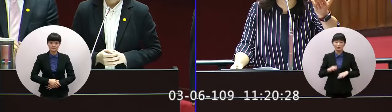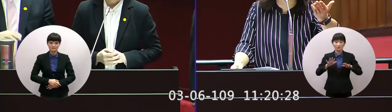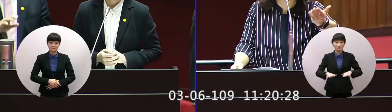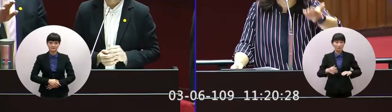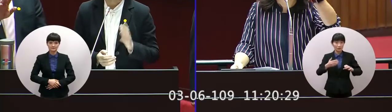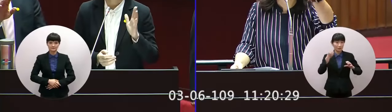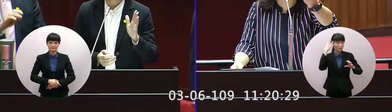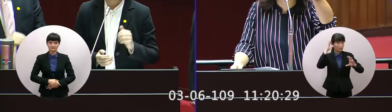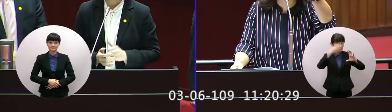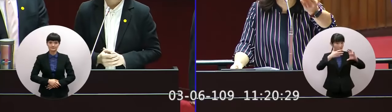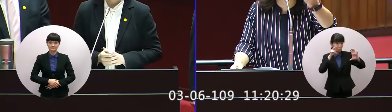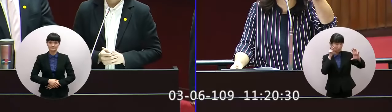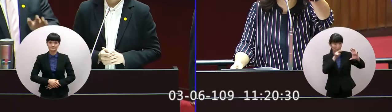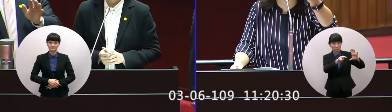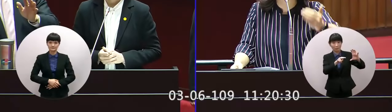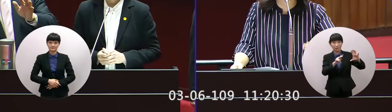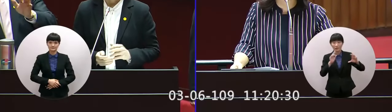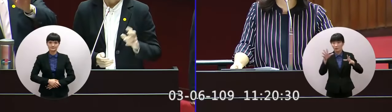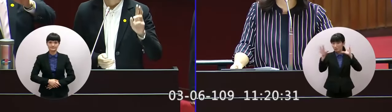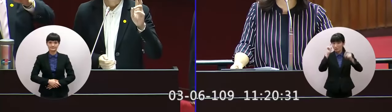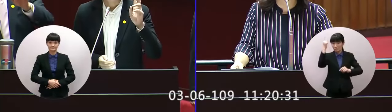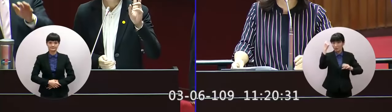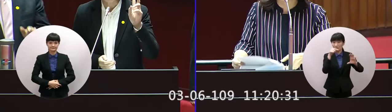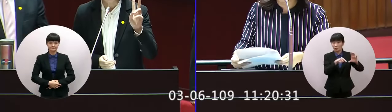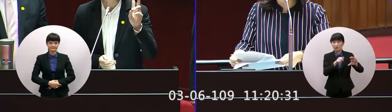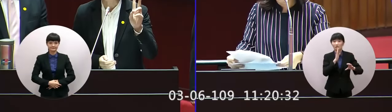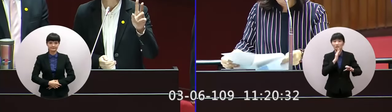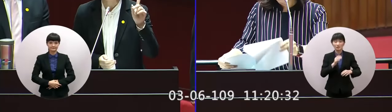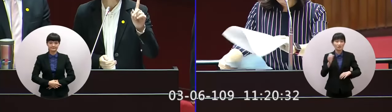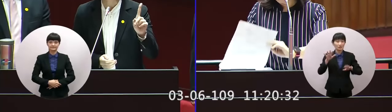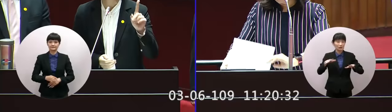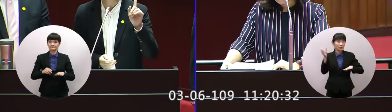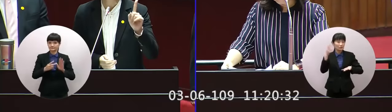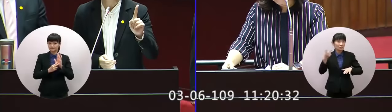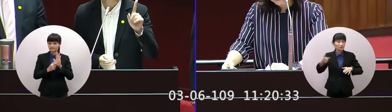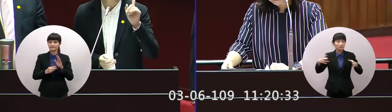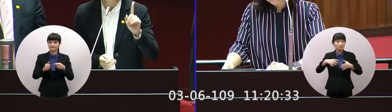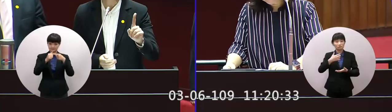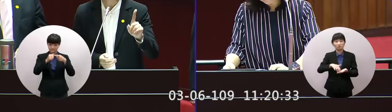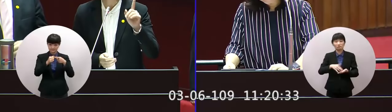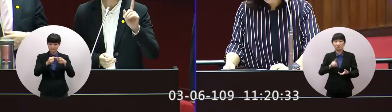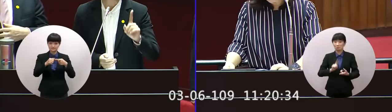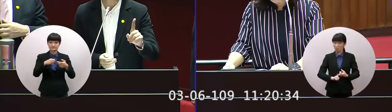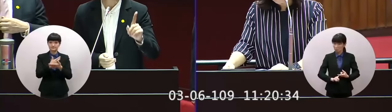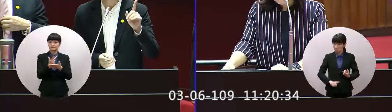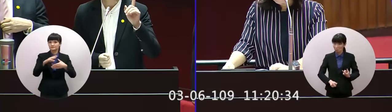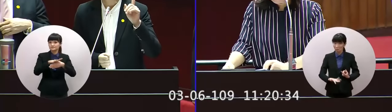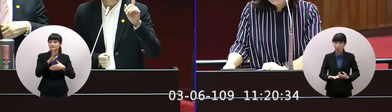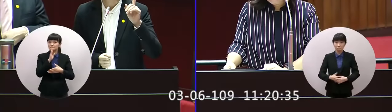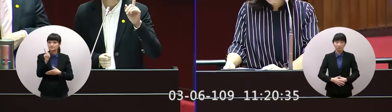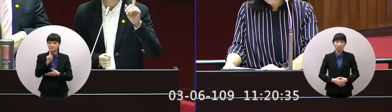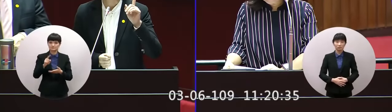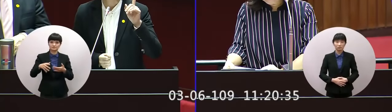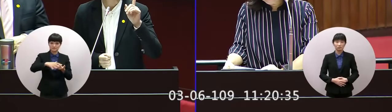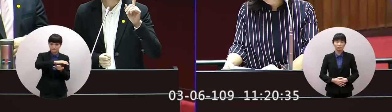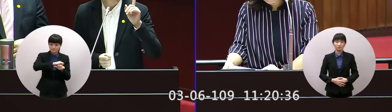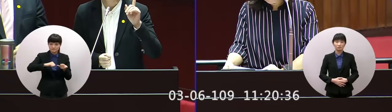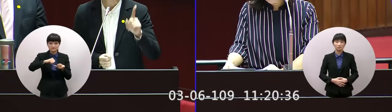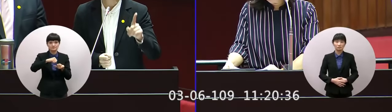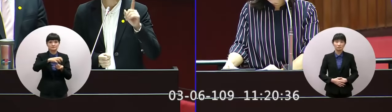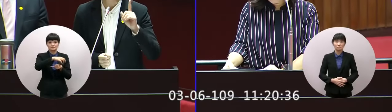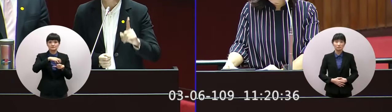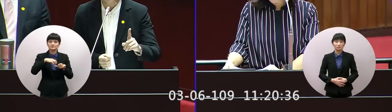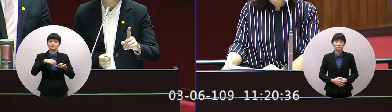体上看啊。媒体上看就是全部绑国旅嘛。 我补充两点。第一点，艺文是全国性艺文的这